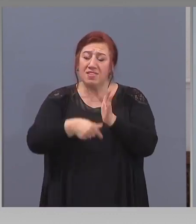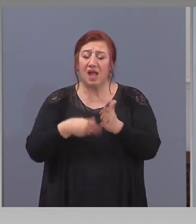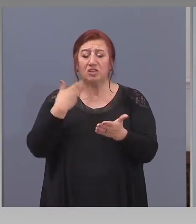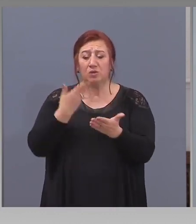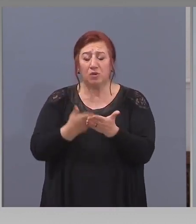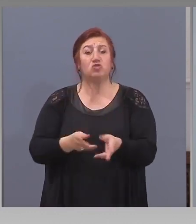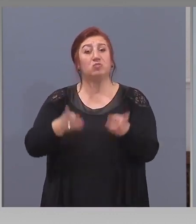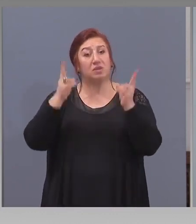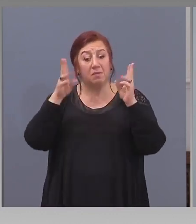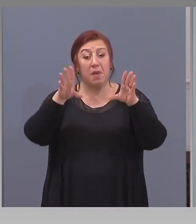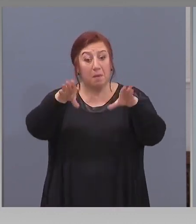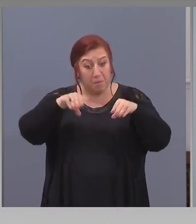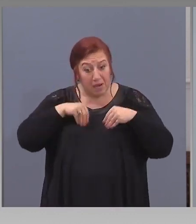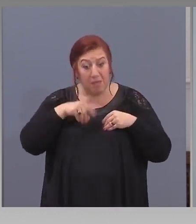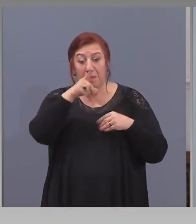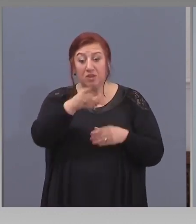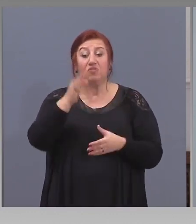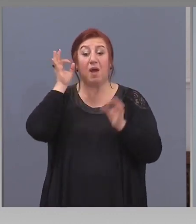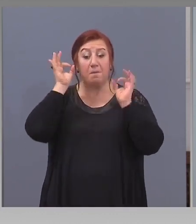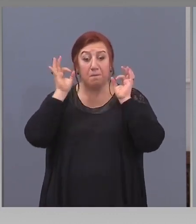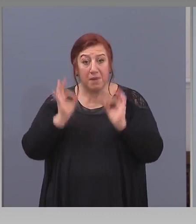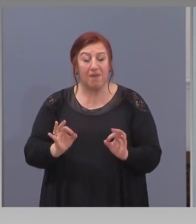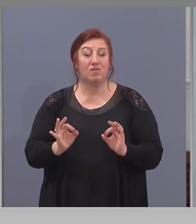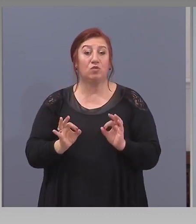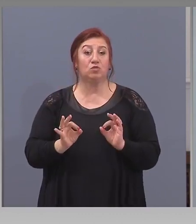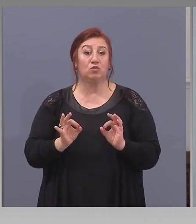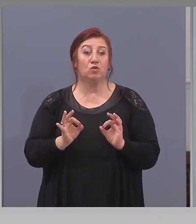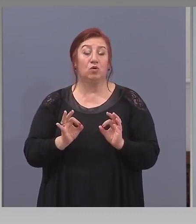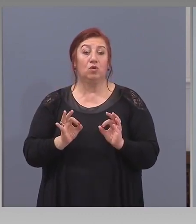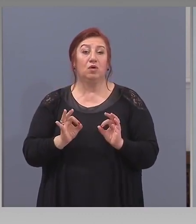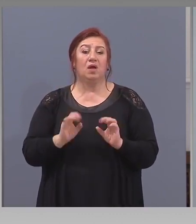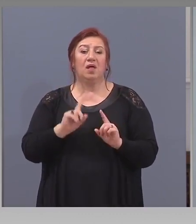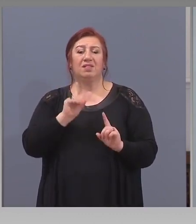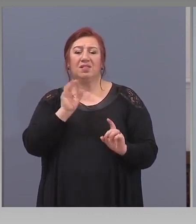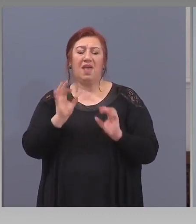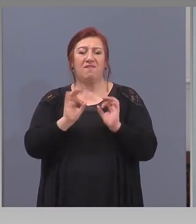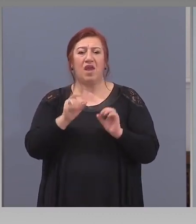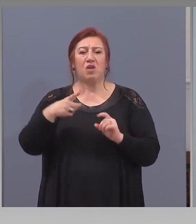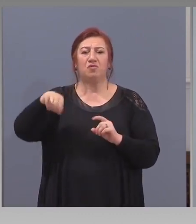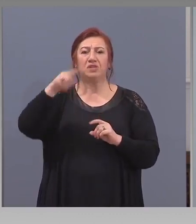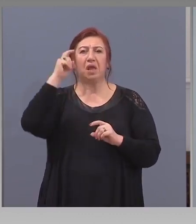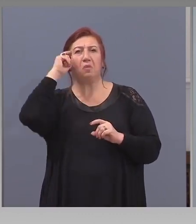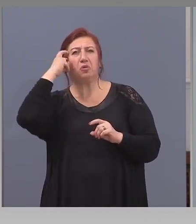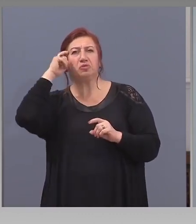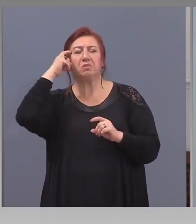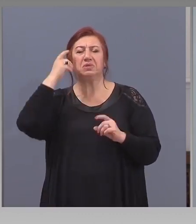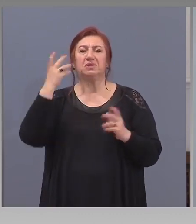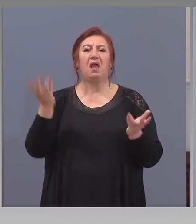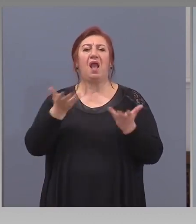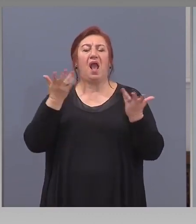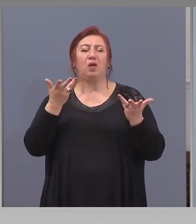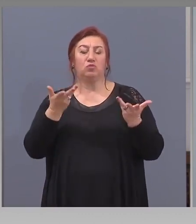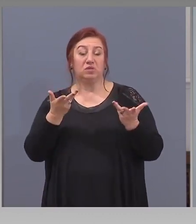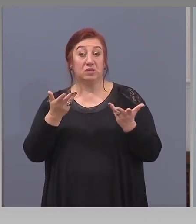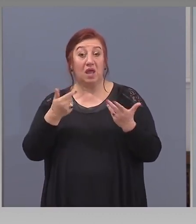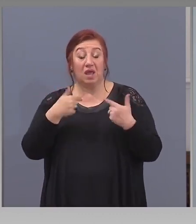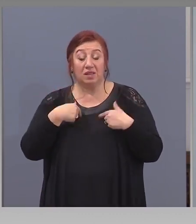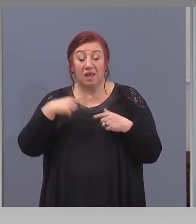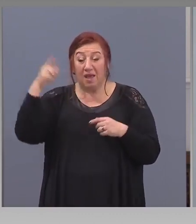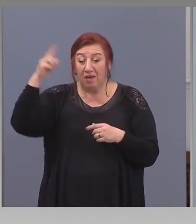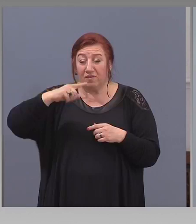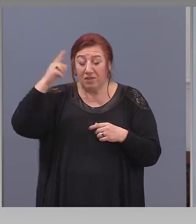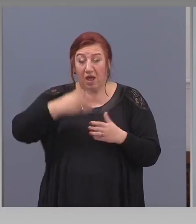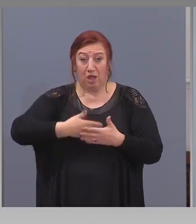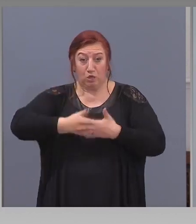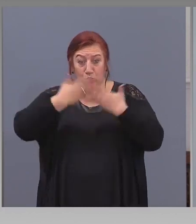са правилни. Невярна, всеки може да изтълкува информация както иска. И ние всяка сутрин и всяка